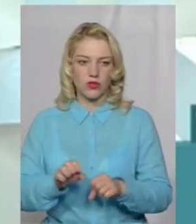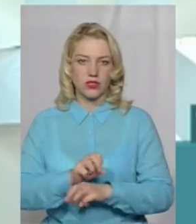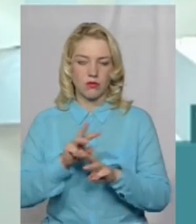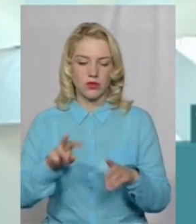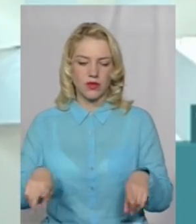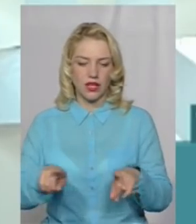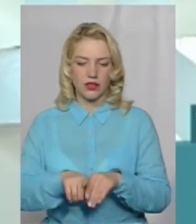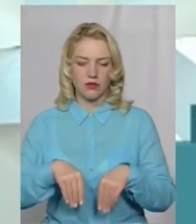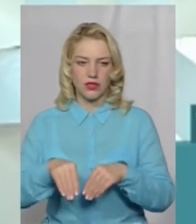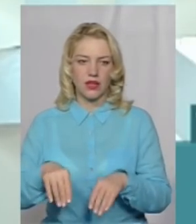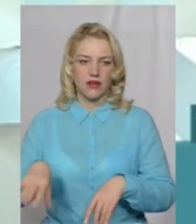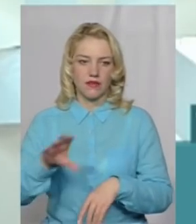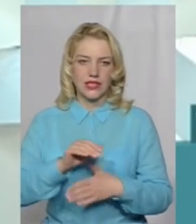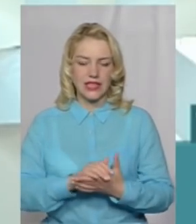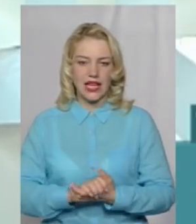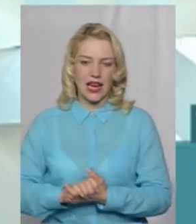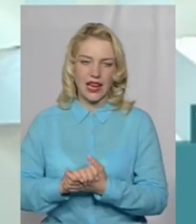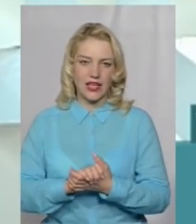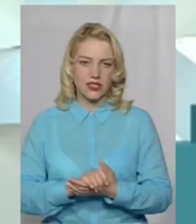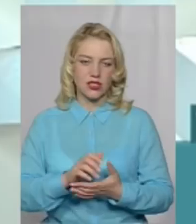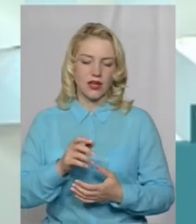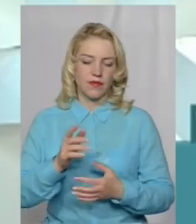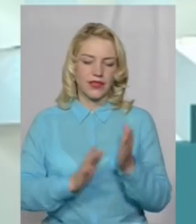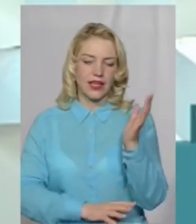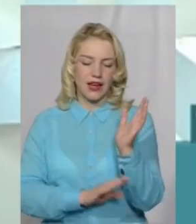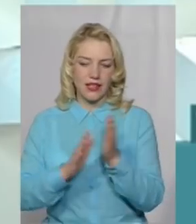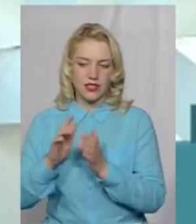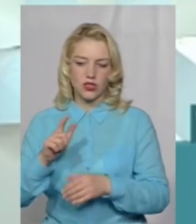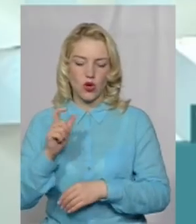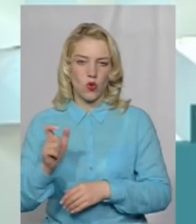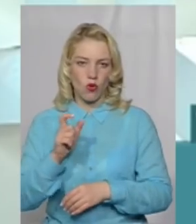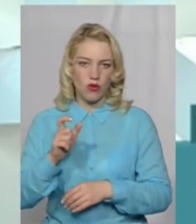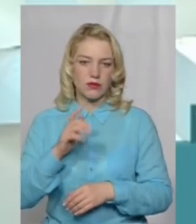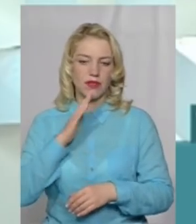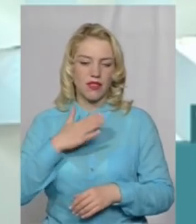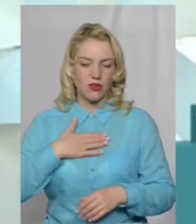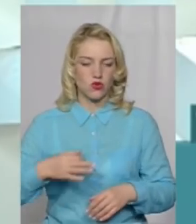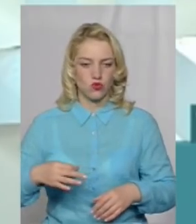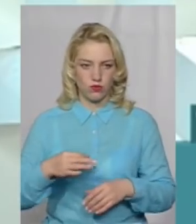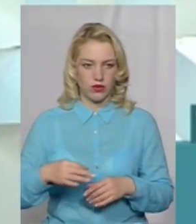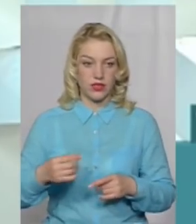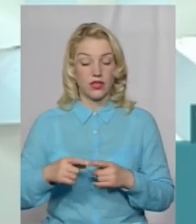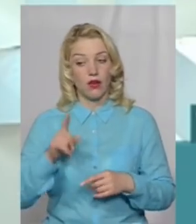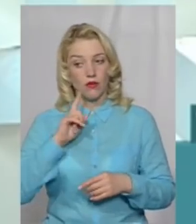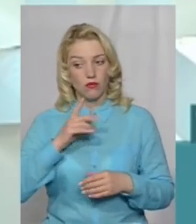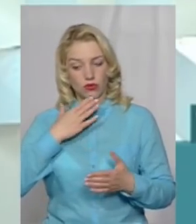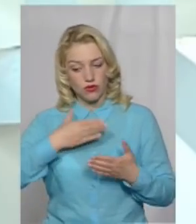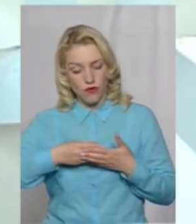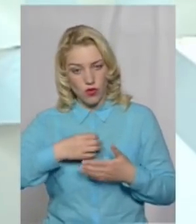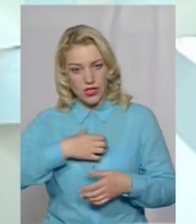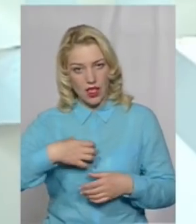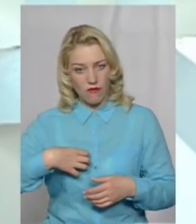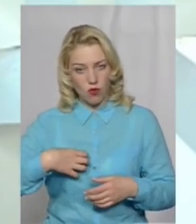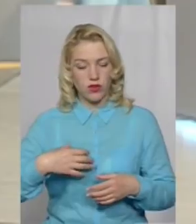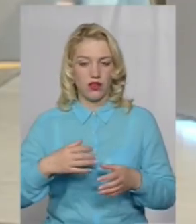сіянцями практично всі лісгоспи області. Ага, а поки ви починаєте зі свого, так? Оце, так, що поки зараз що сьогодні ми вирощуємо як і для своїх потреб,